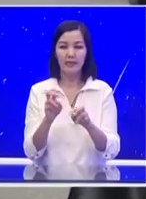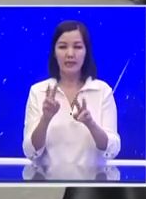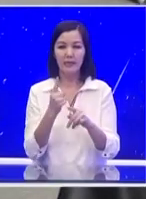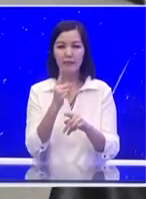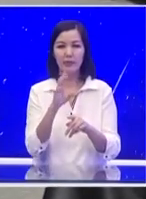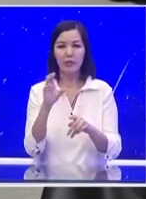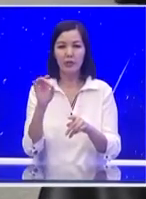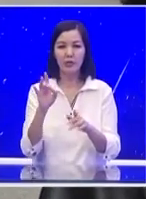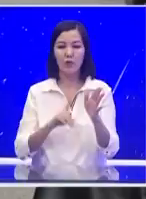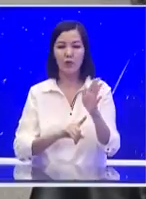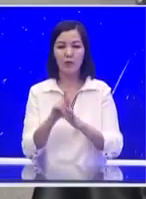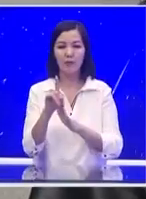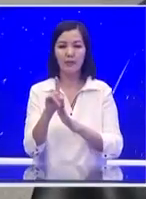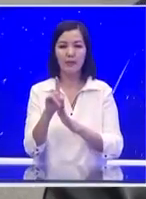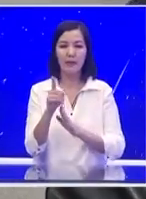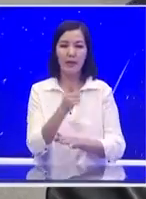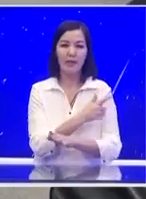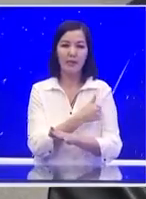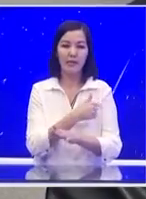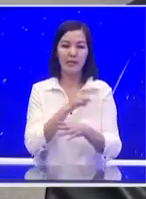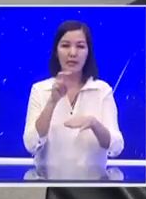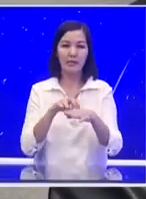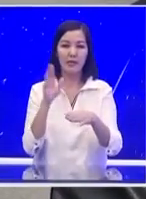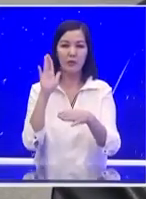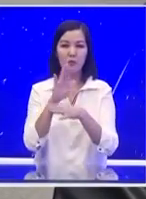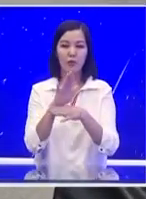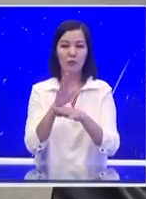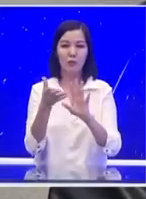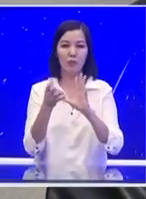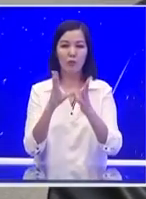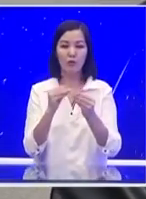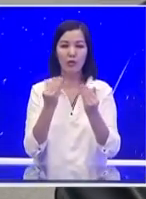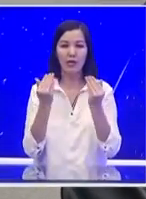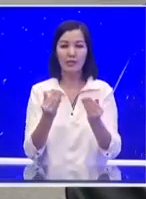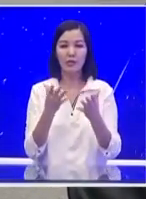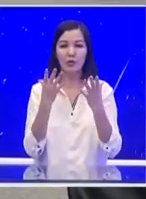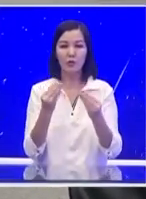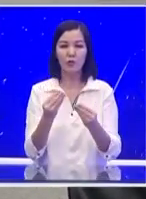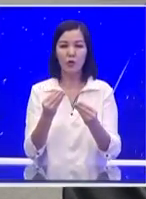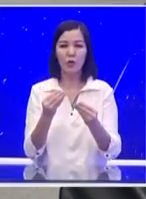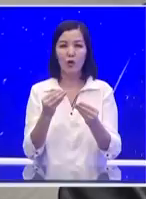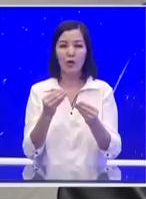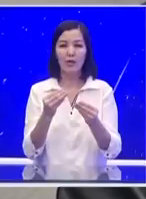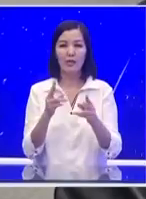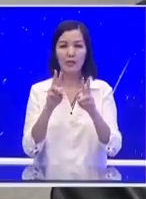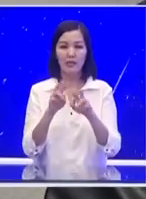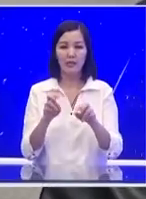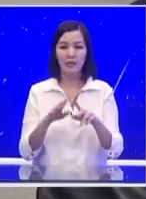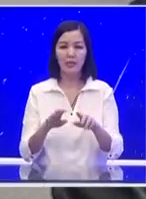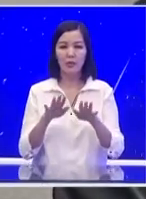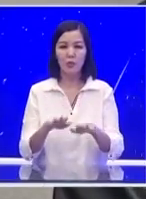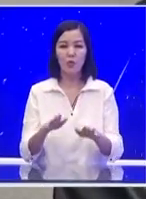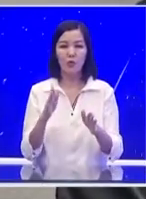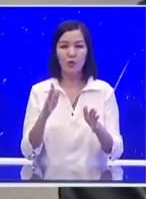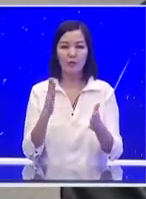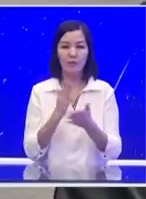бастап санитарлық врач өкімі бойынша, постановлесі бойынша қазіргі таман пост қойылған, осы постта